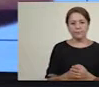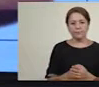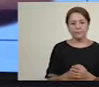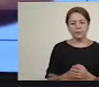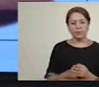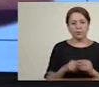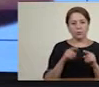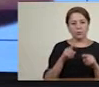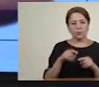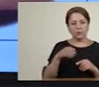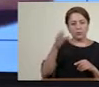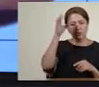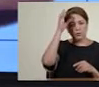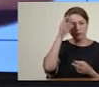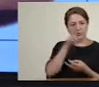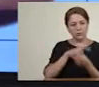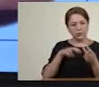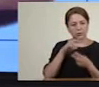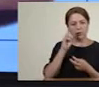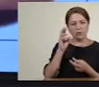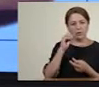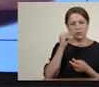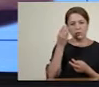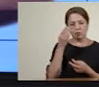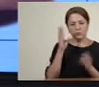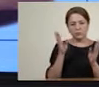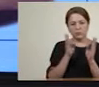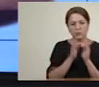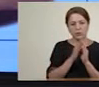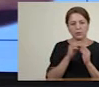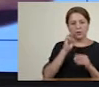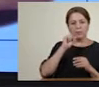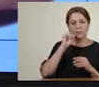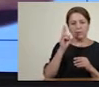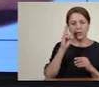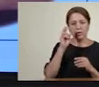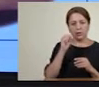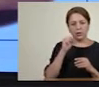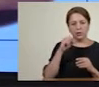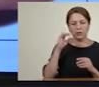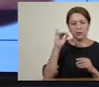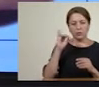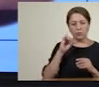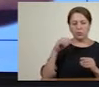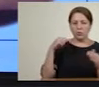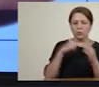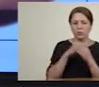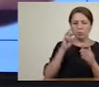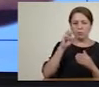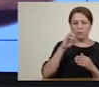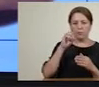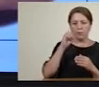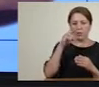U ilm izlab kesh bilan Marfdan Makka-yu Madinagacha, Balx